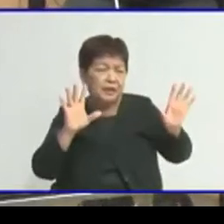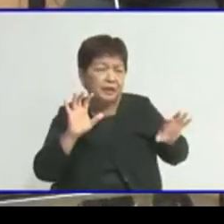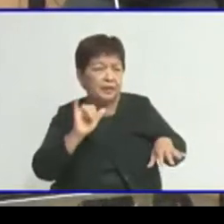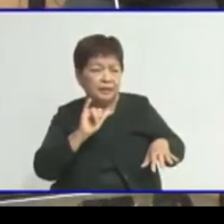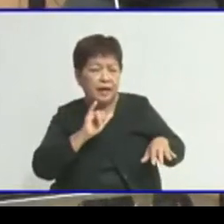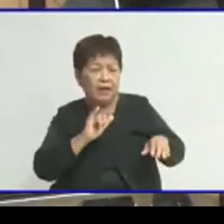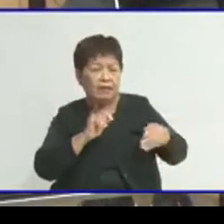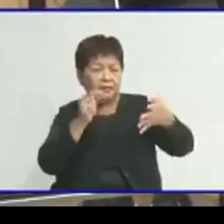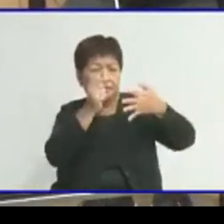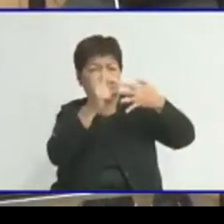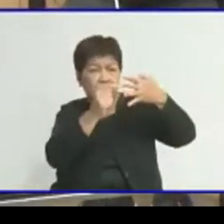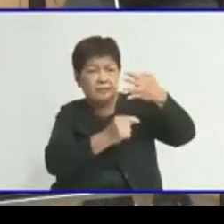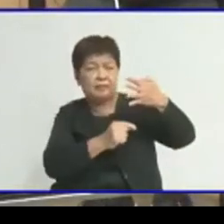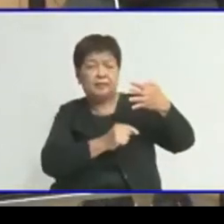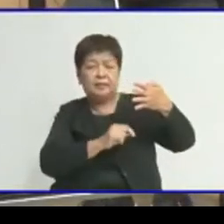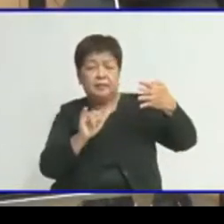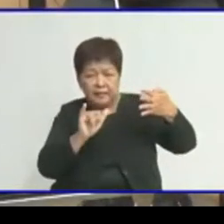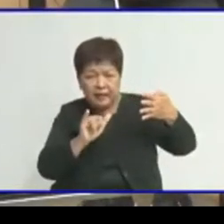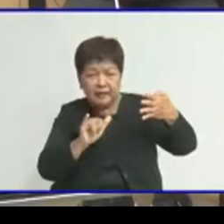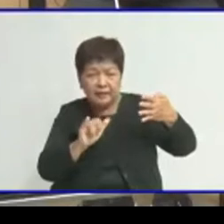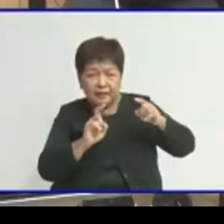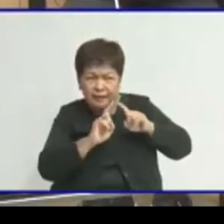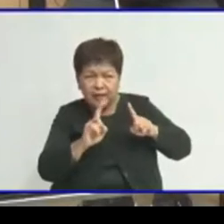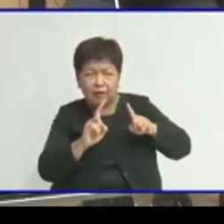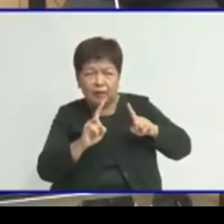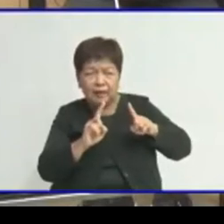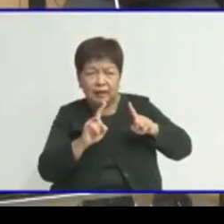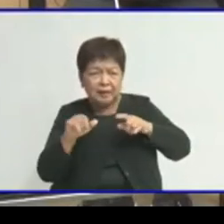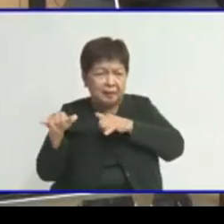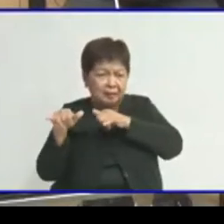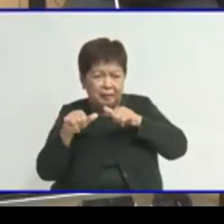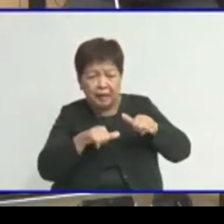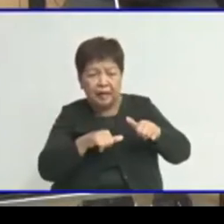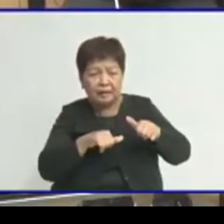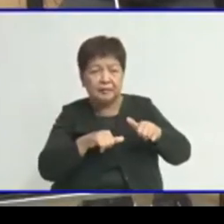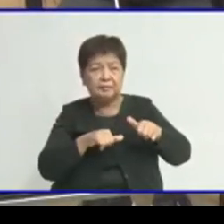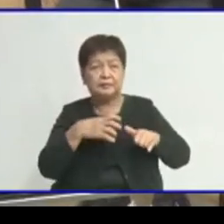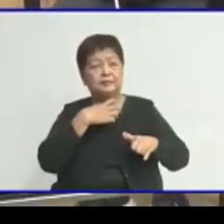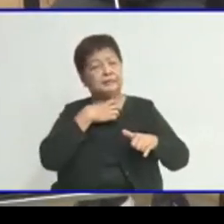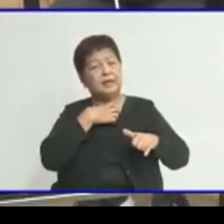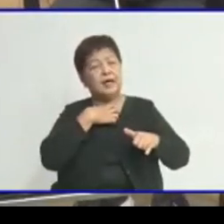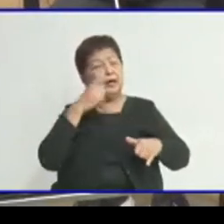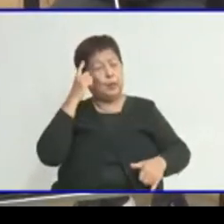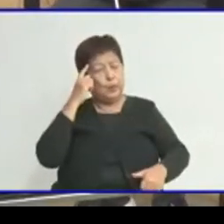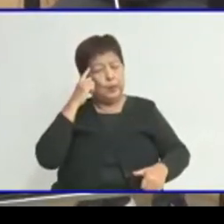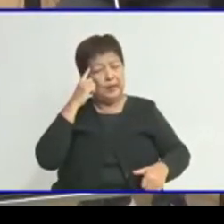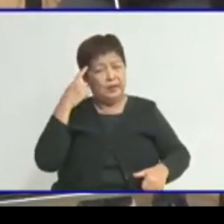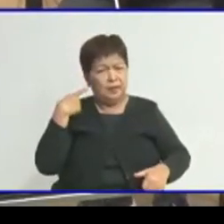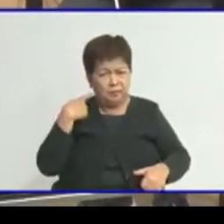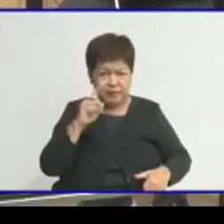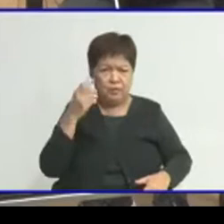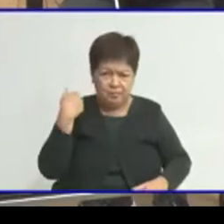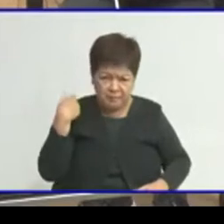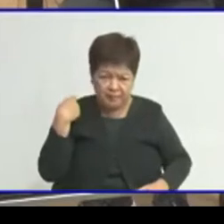potential client and refugee would like to see some. มันจะก่อให้เกิดประโยชน์กับเขาดิฉันคิดว่าระเบียบที่ออกมาใหม่